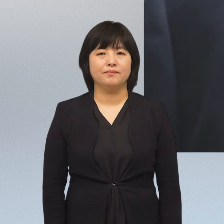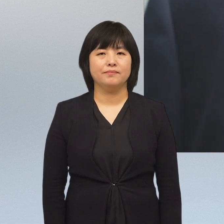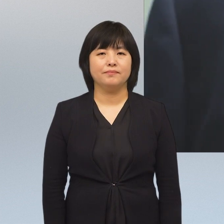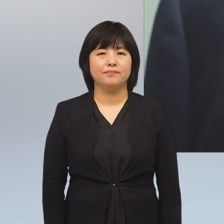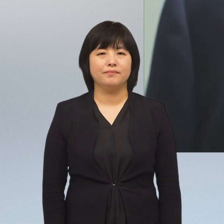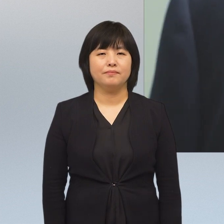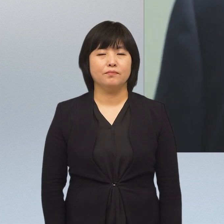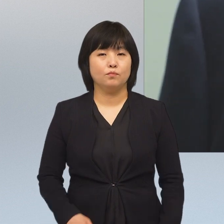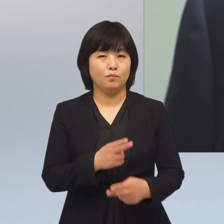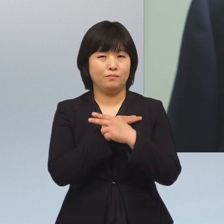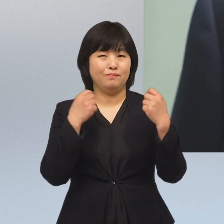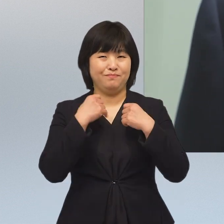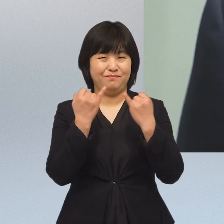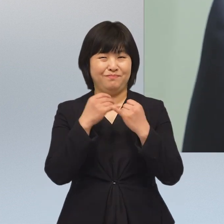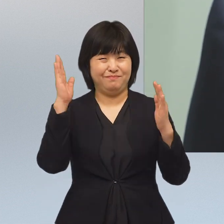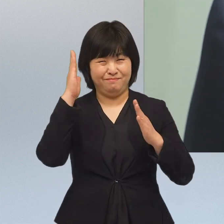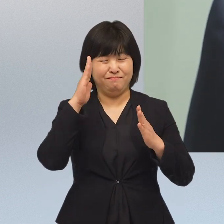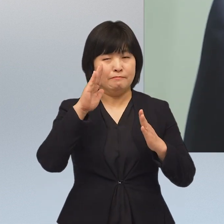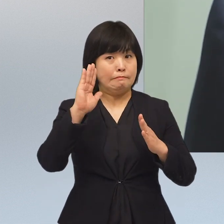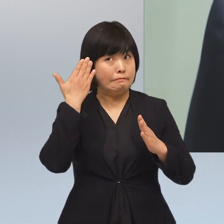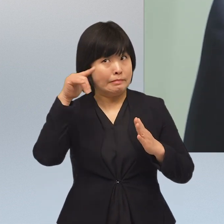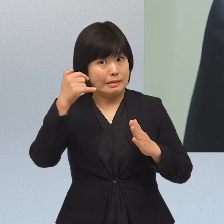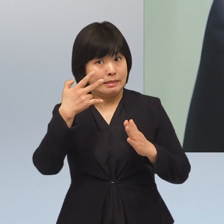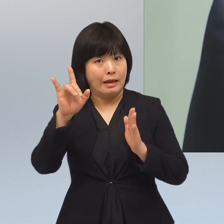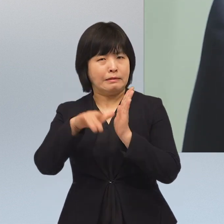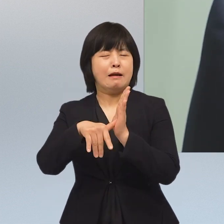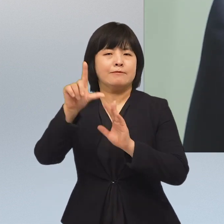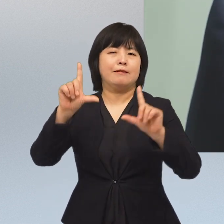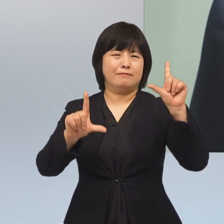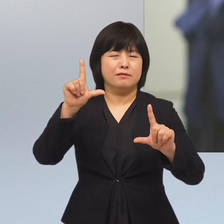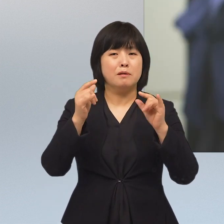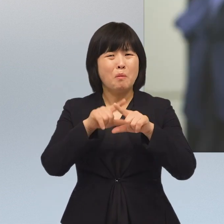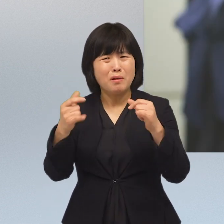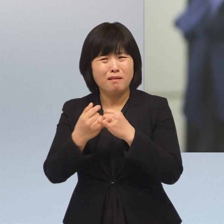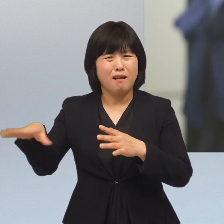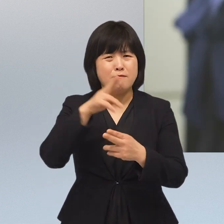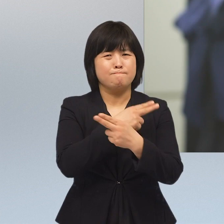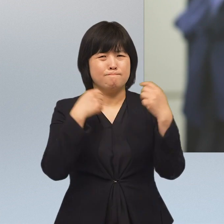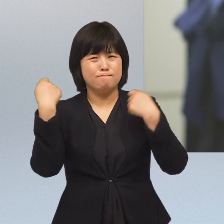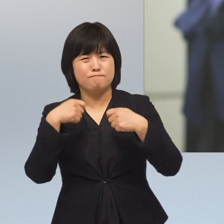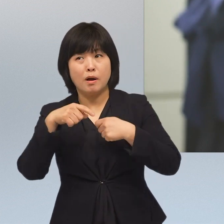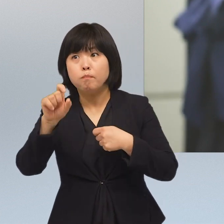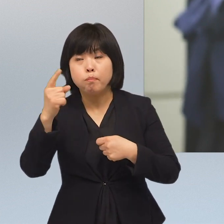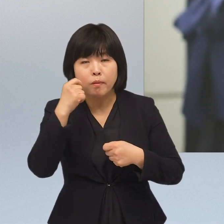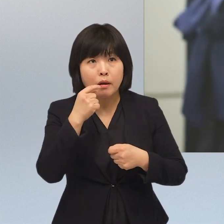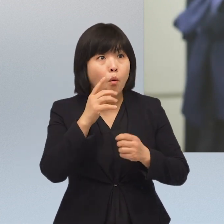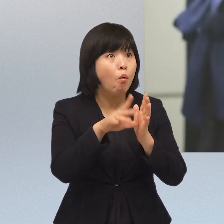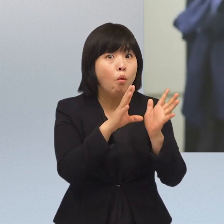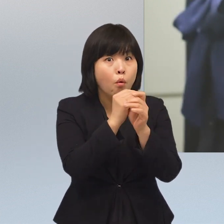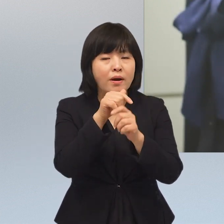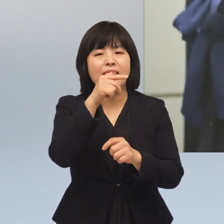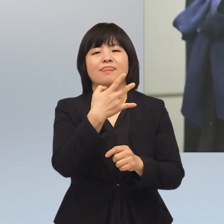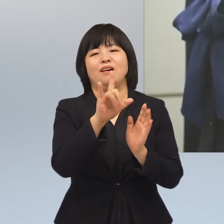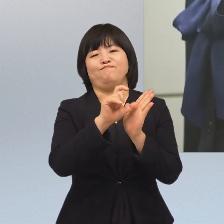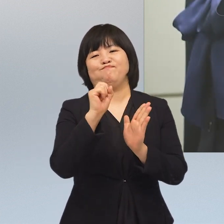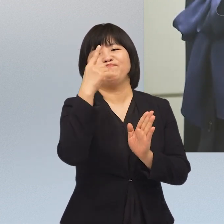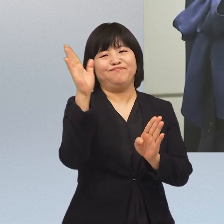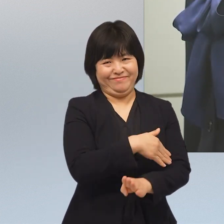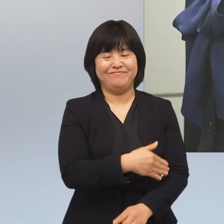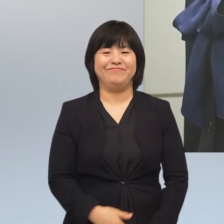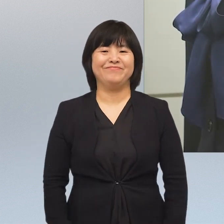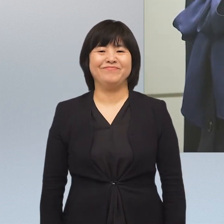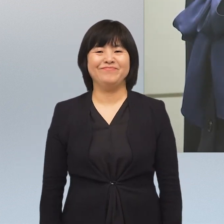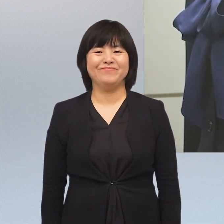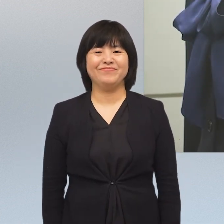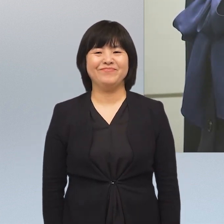스타일을 착용함으로써 근대 문물의 수용자임을 표현하였다. 모든 면에서 파격적인